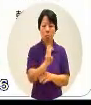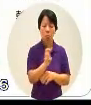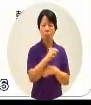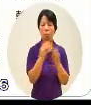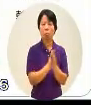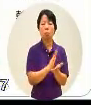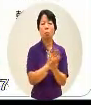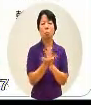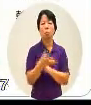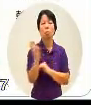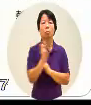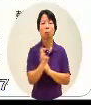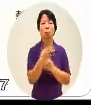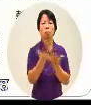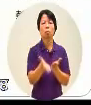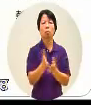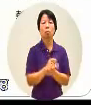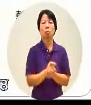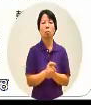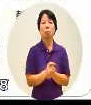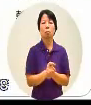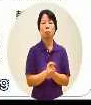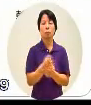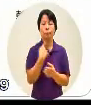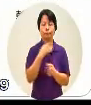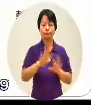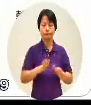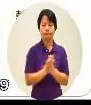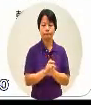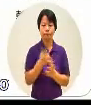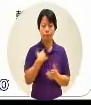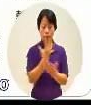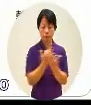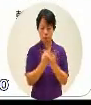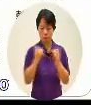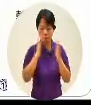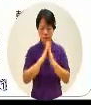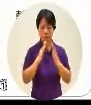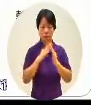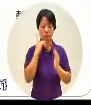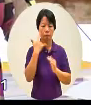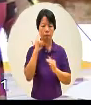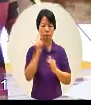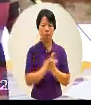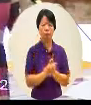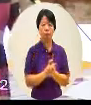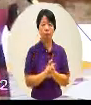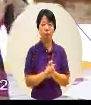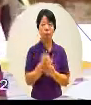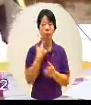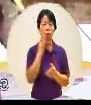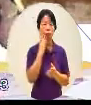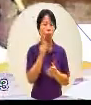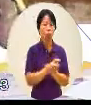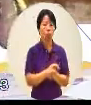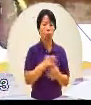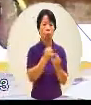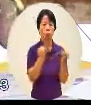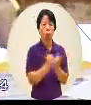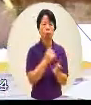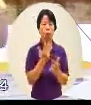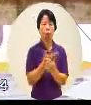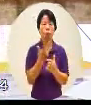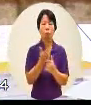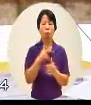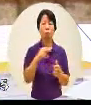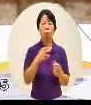吗？30个版本，哎，那站在学生家长的立场，哇，因为你我若融入永博第均